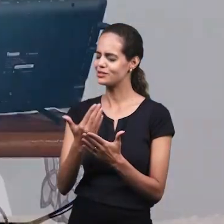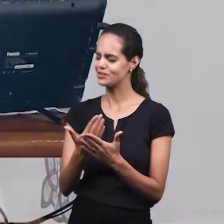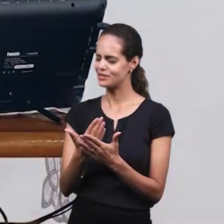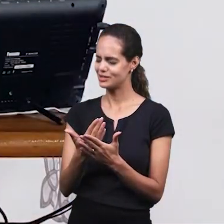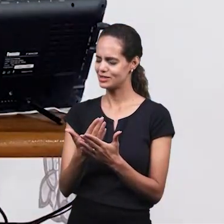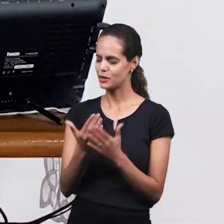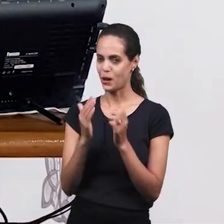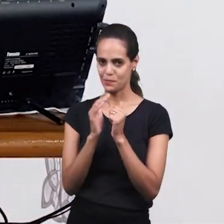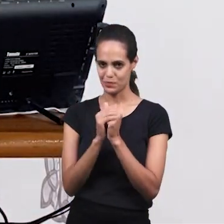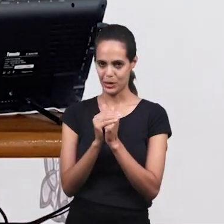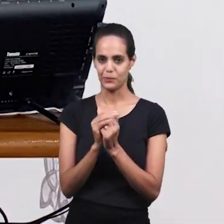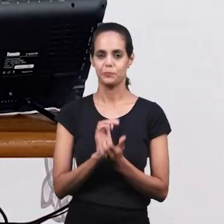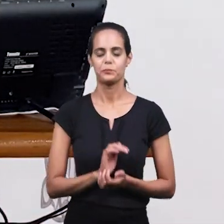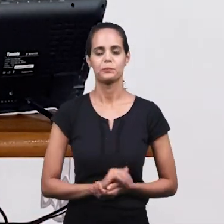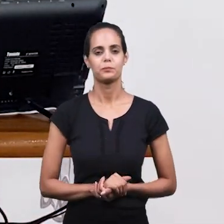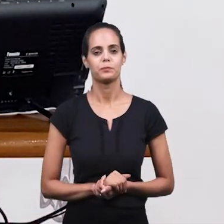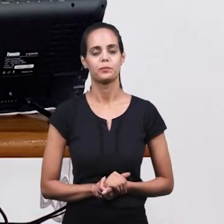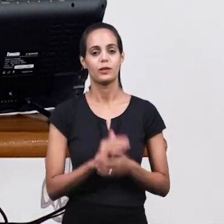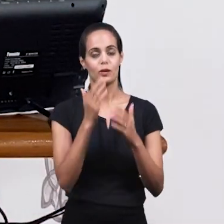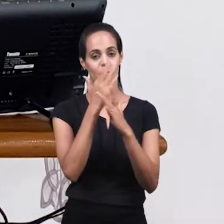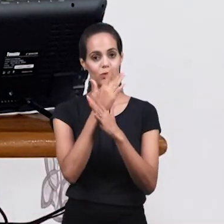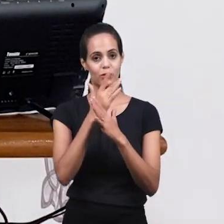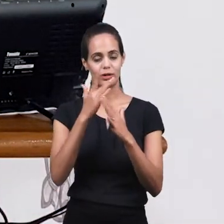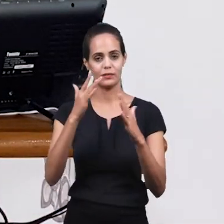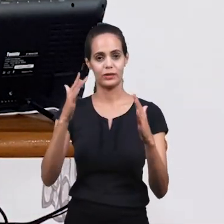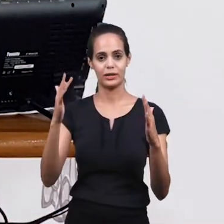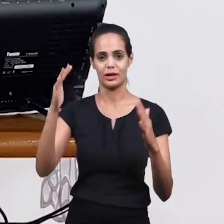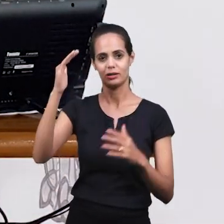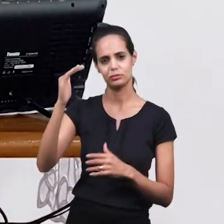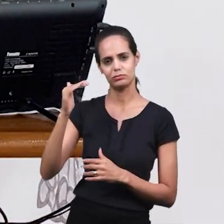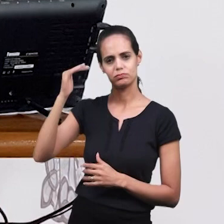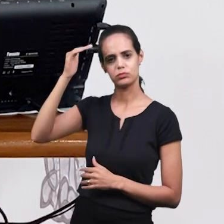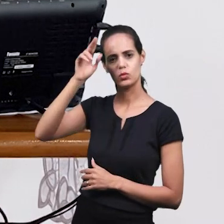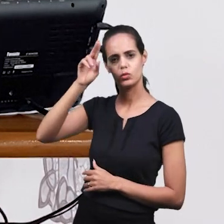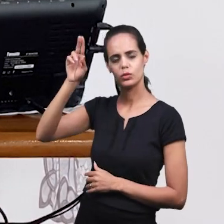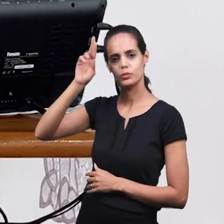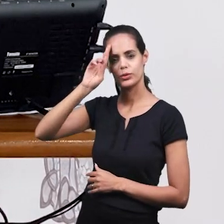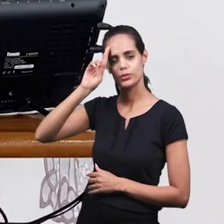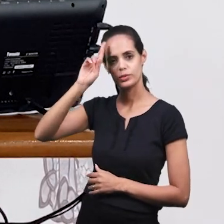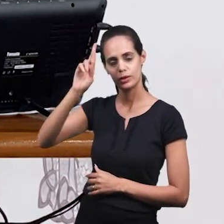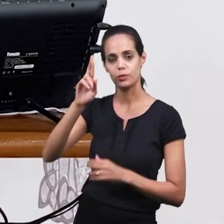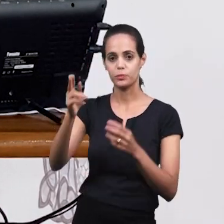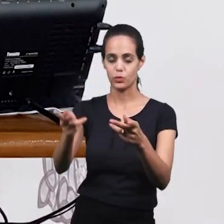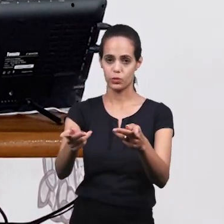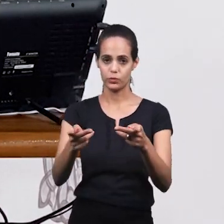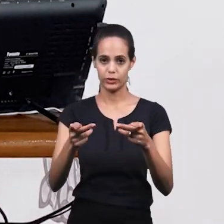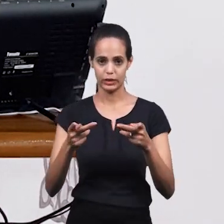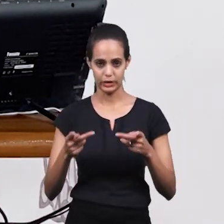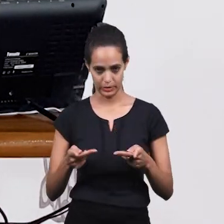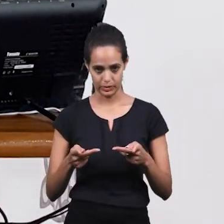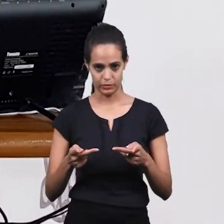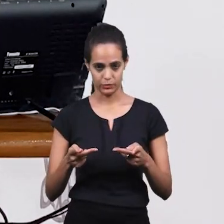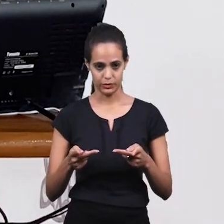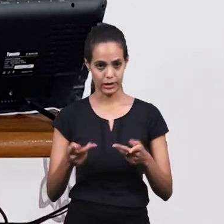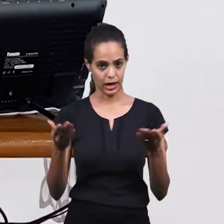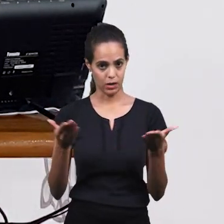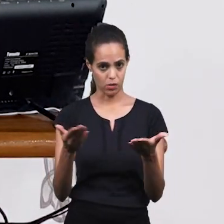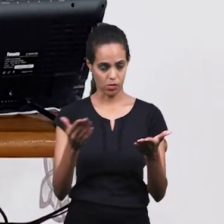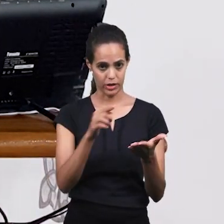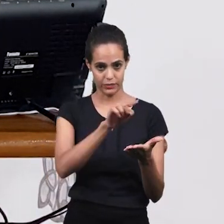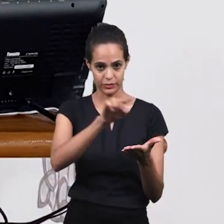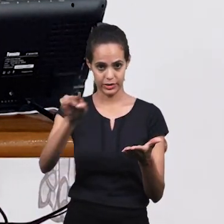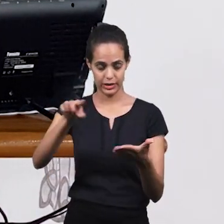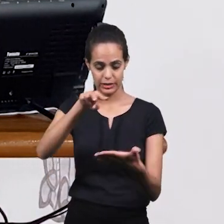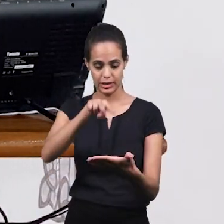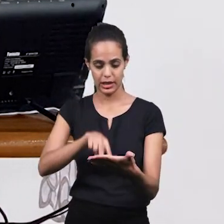Béni soit le nom du Seigneur. Nous invitons maintenant les frères et sœurs pour la lecture de la parole.